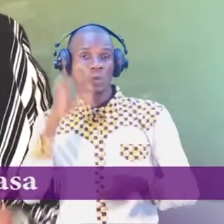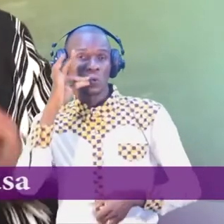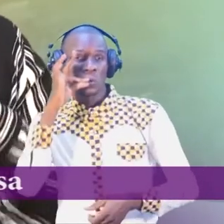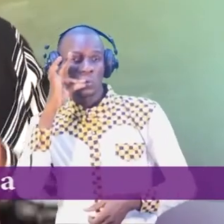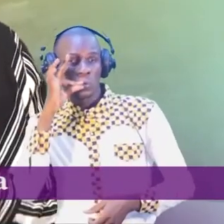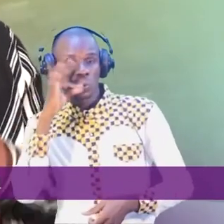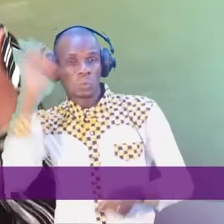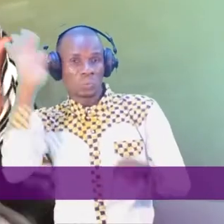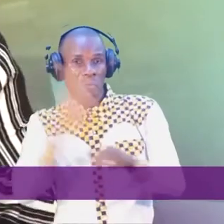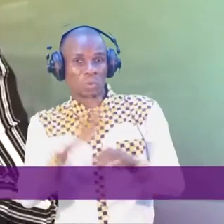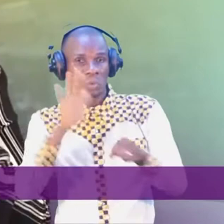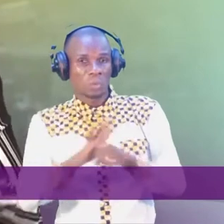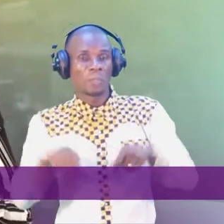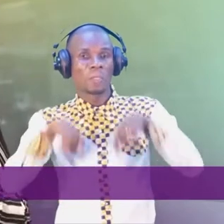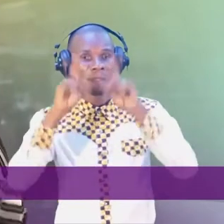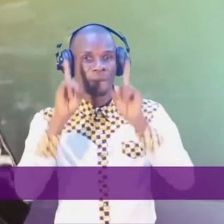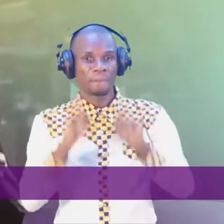sigara. Hata